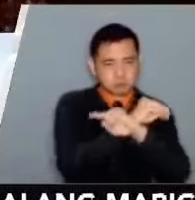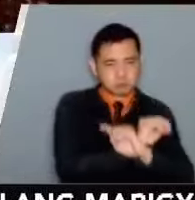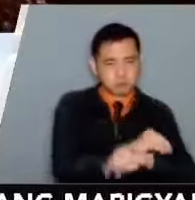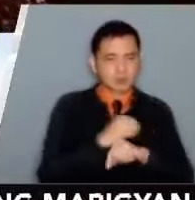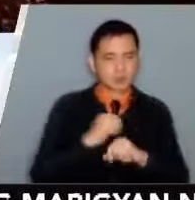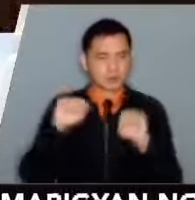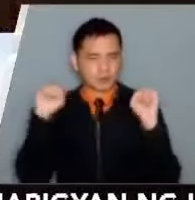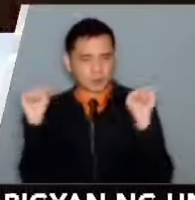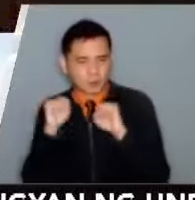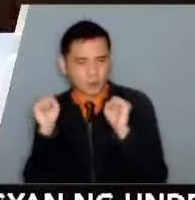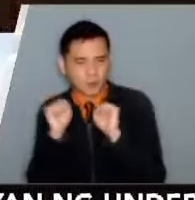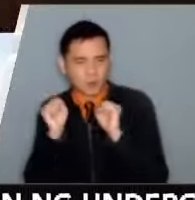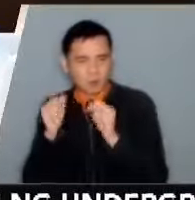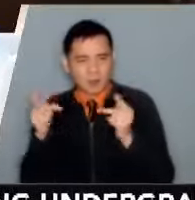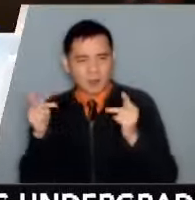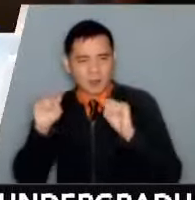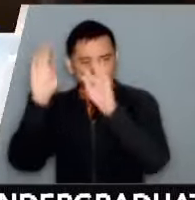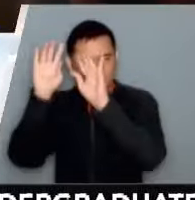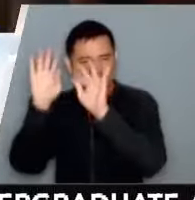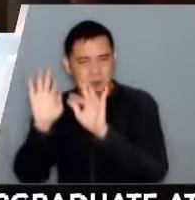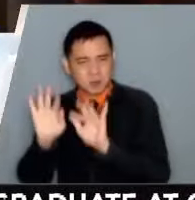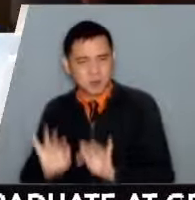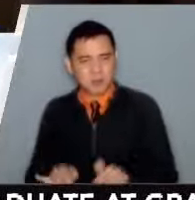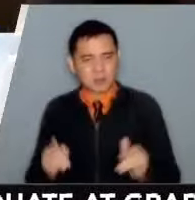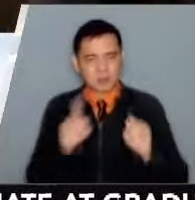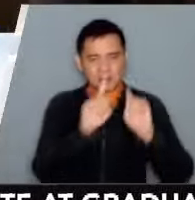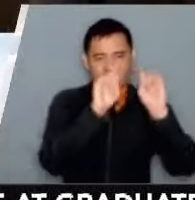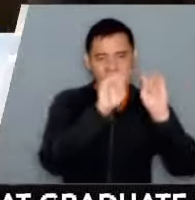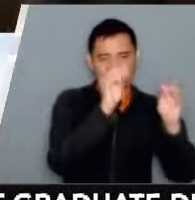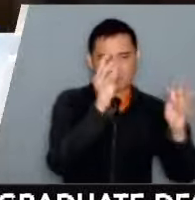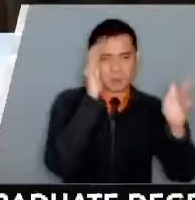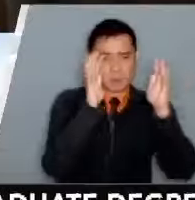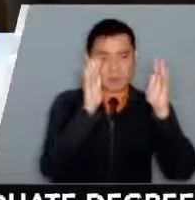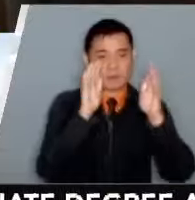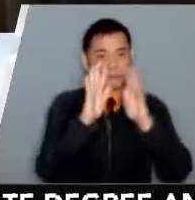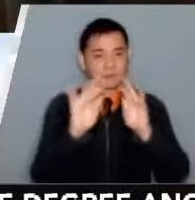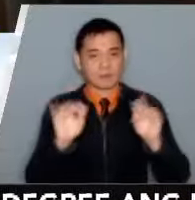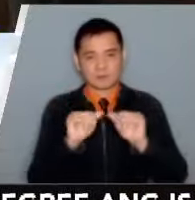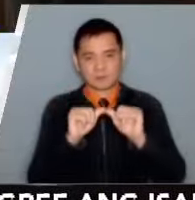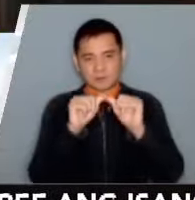massive LED light festival hanggang February 2025.